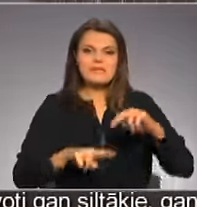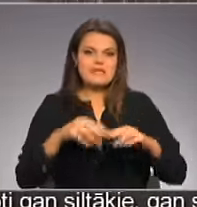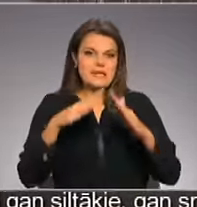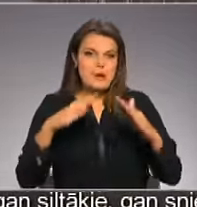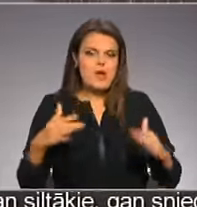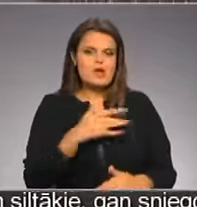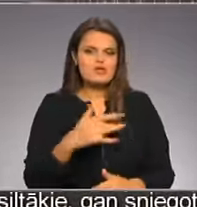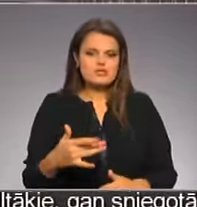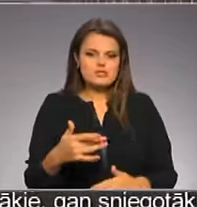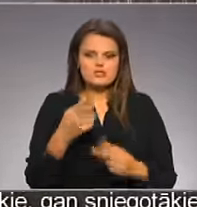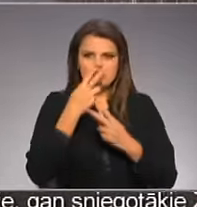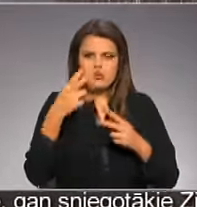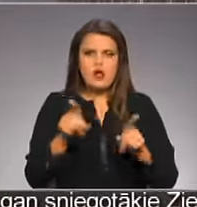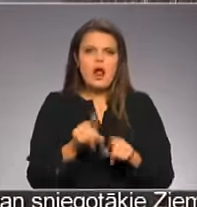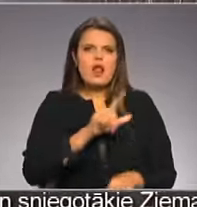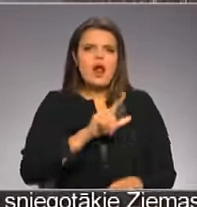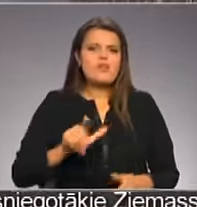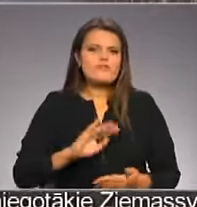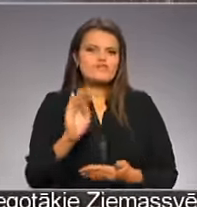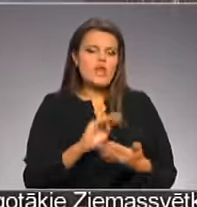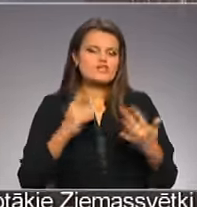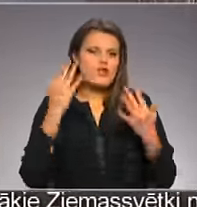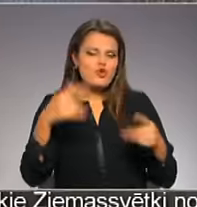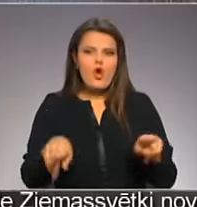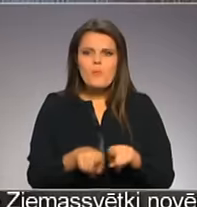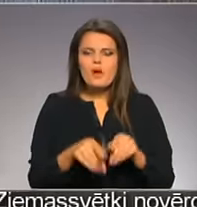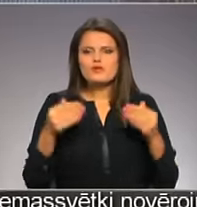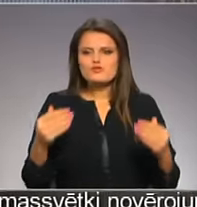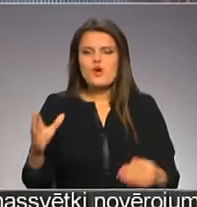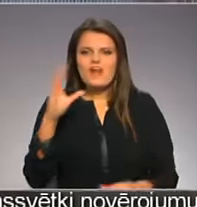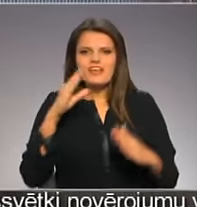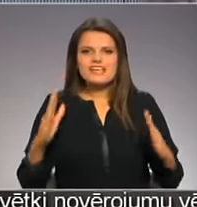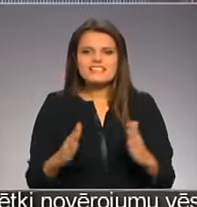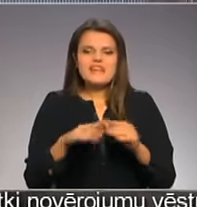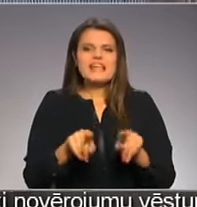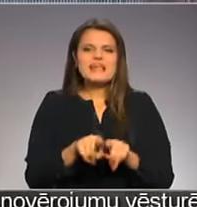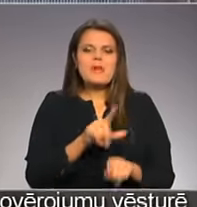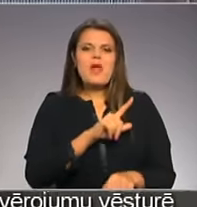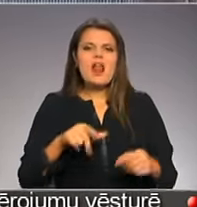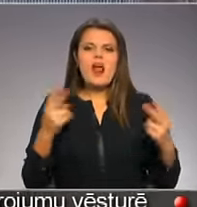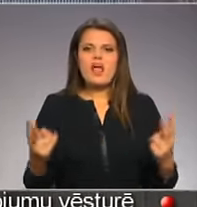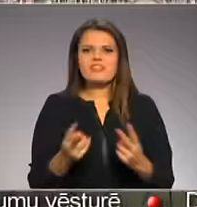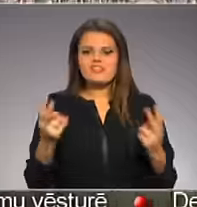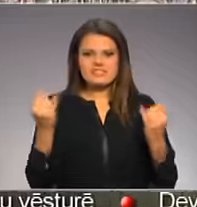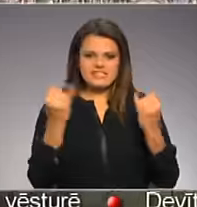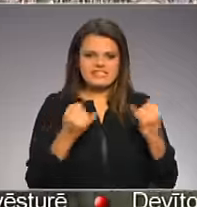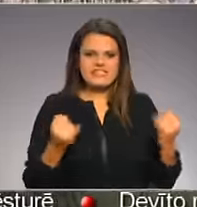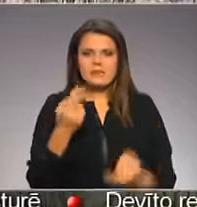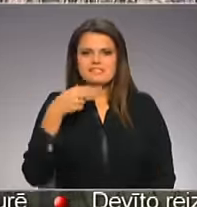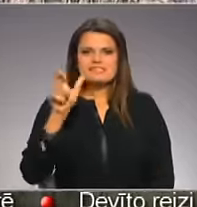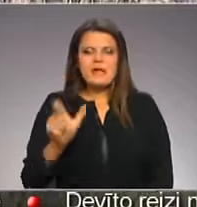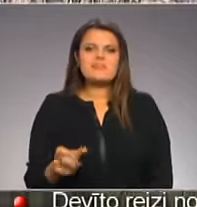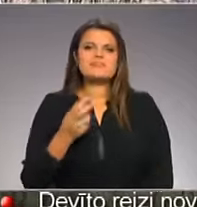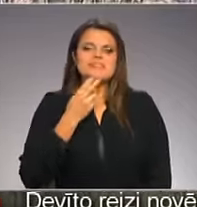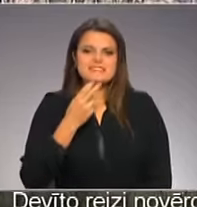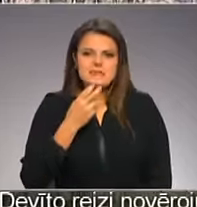kas šķiet izkāpusi no kāda latviešu rakstnieka romāna, šovakar tiks svinēti tikpat latviski Ziemassvētki. Saimniece Laima gan nosmēja, ka